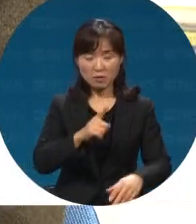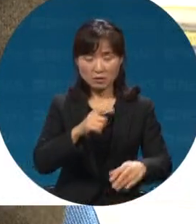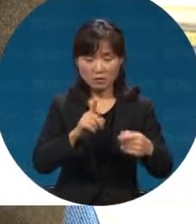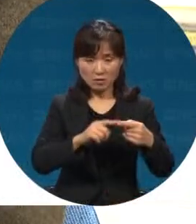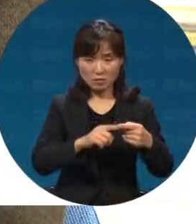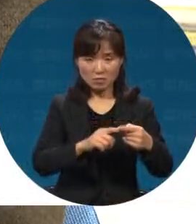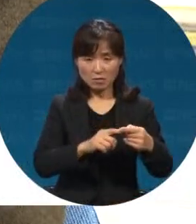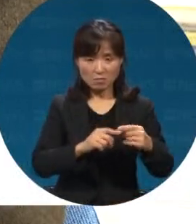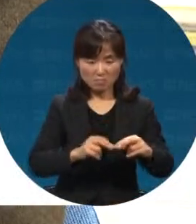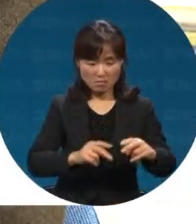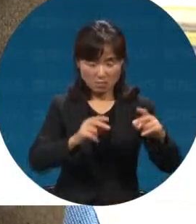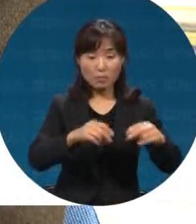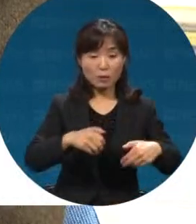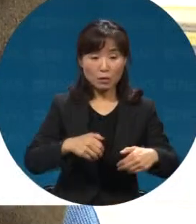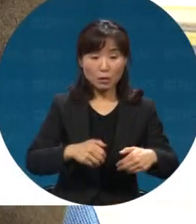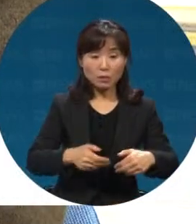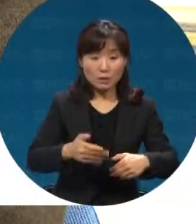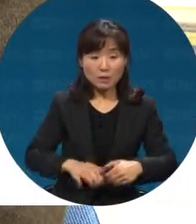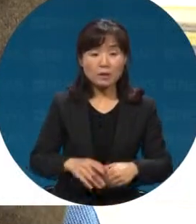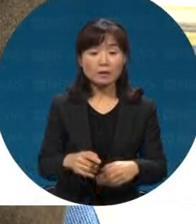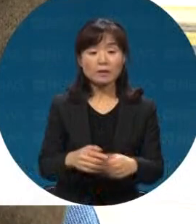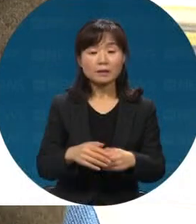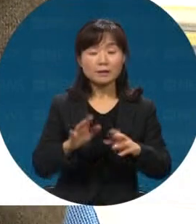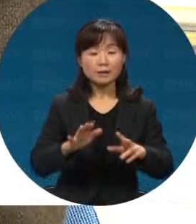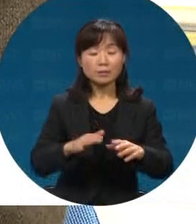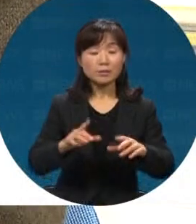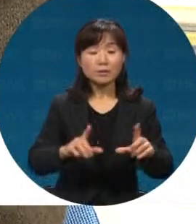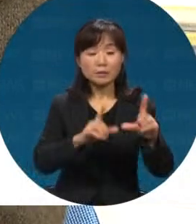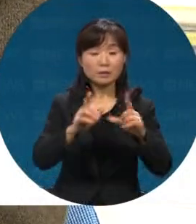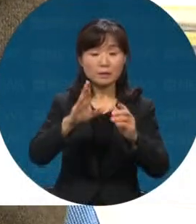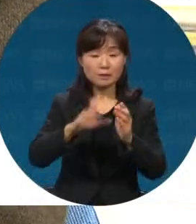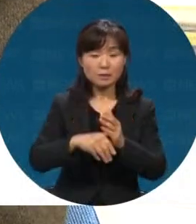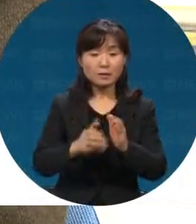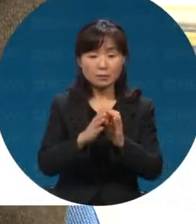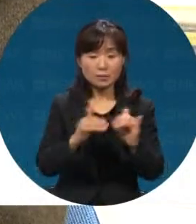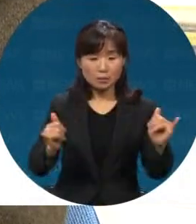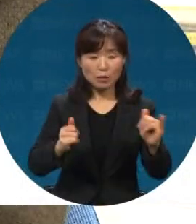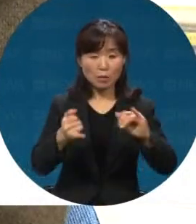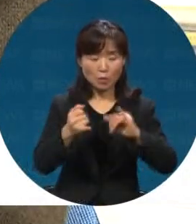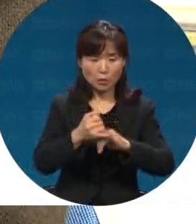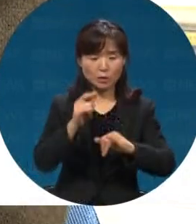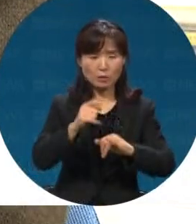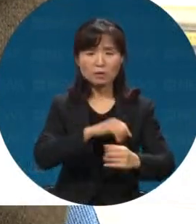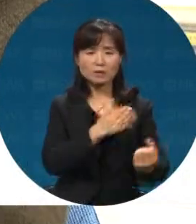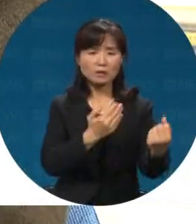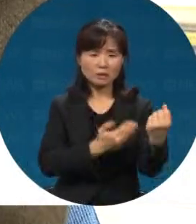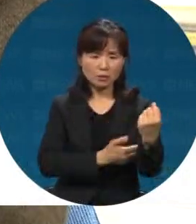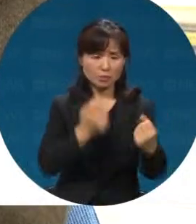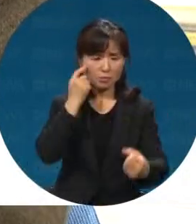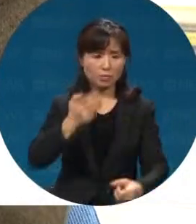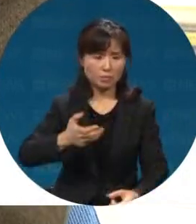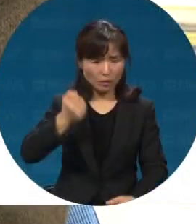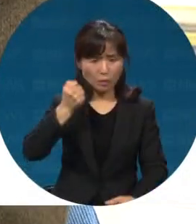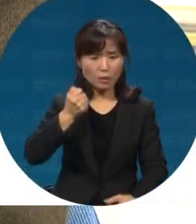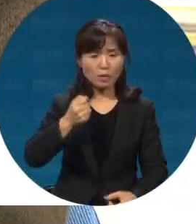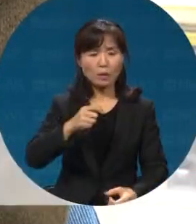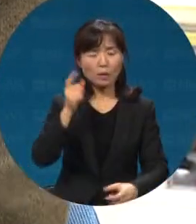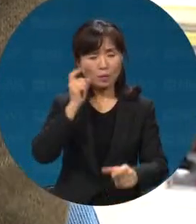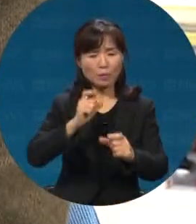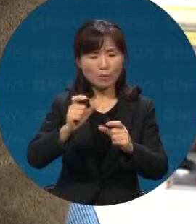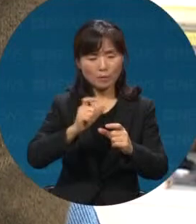디지털 시민이라면 반드시 개발하고 또 고민해야 될 그런 필수적인 시민 역량이라고 볼 수